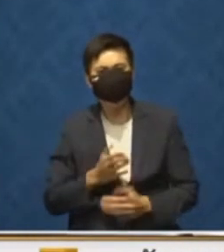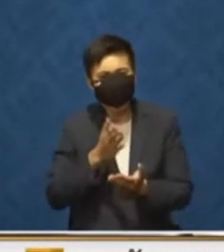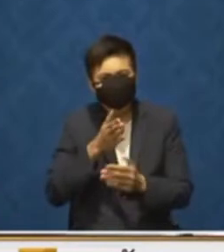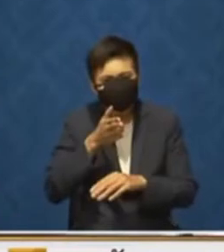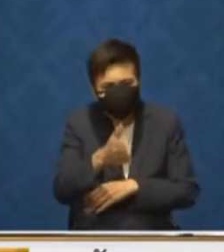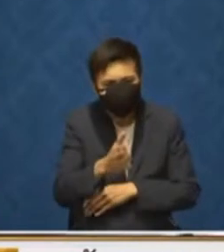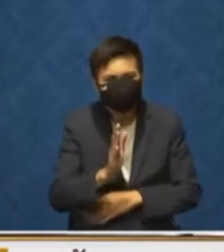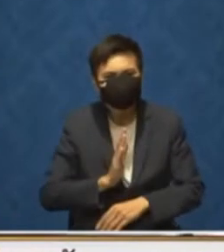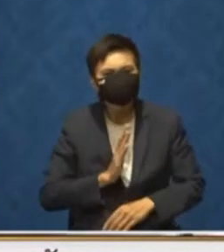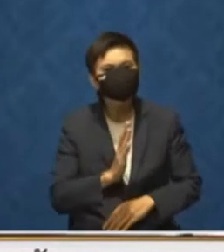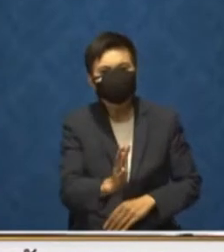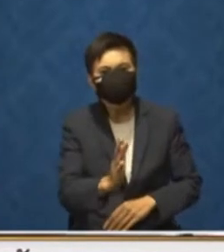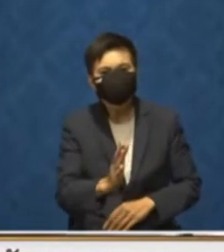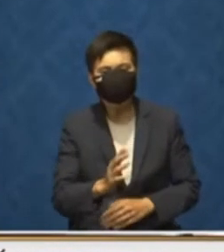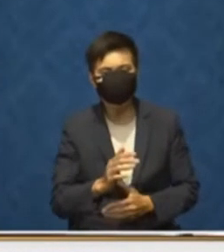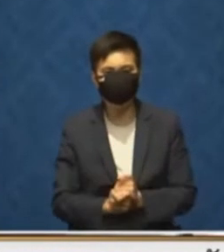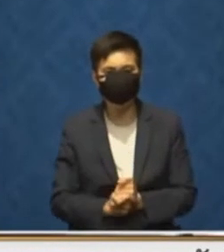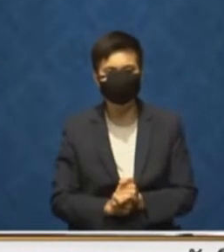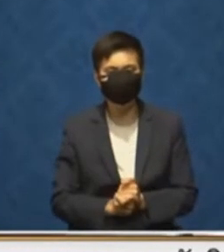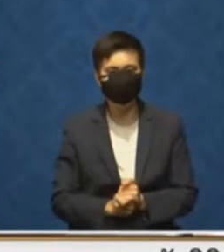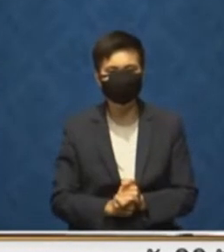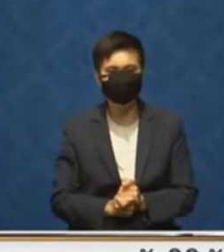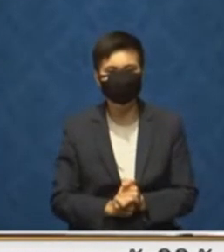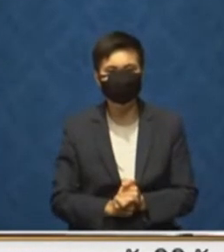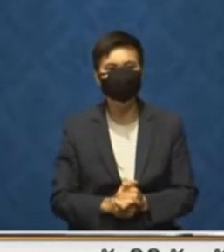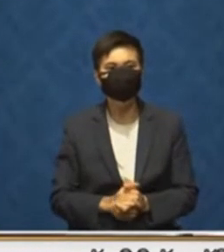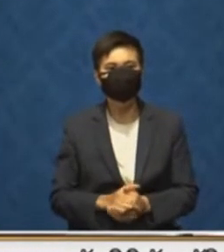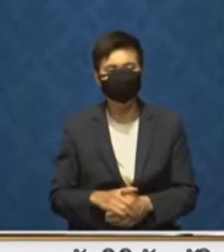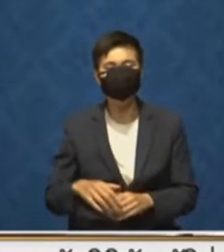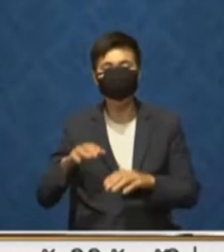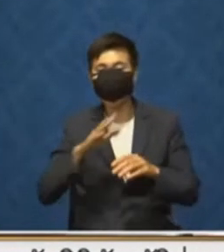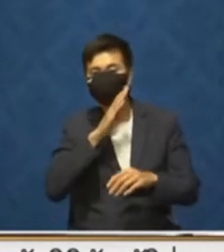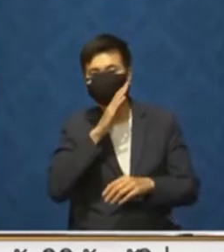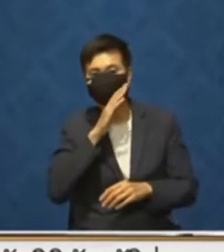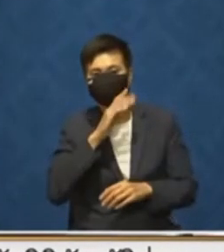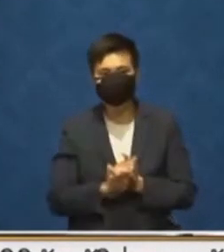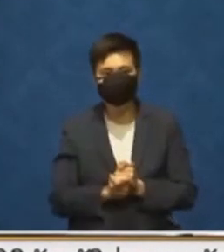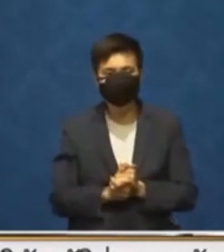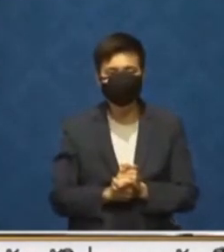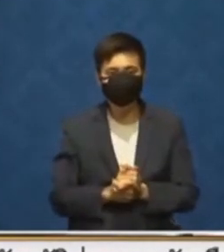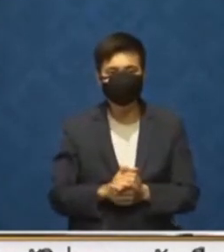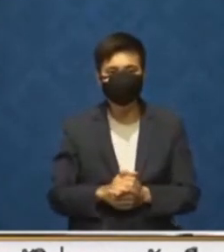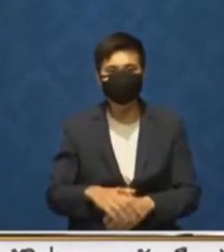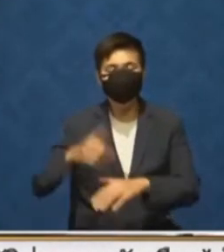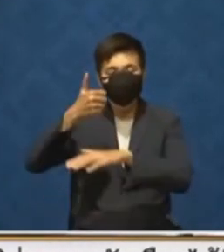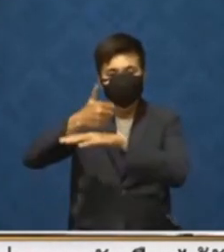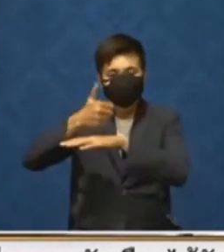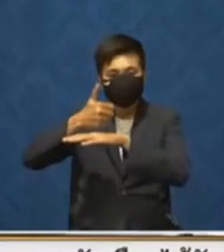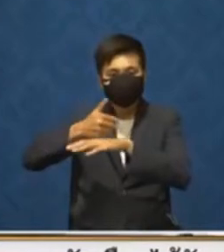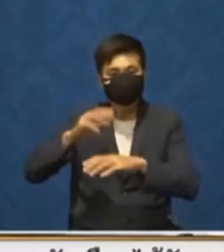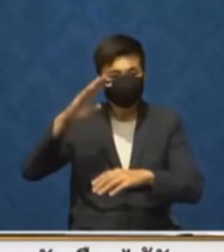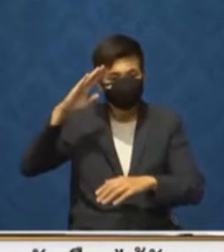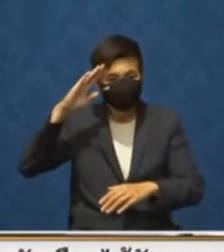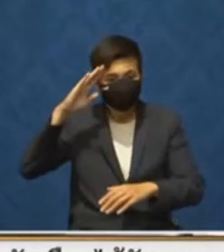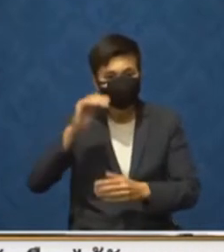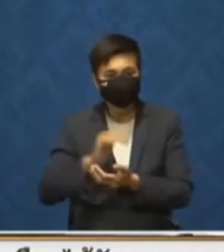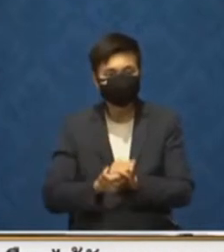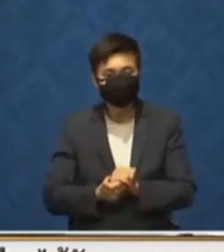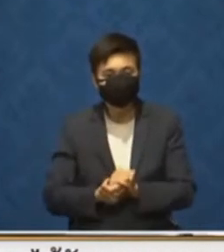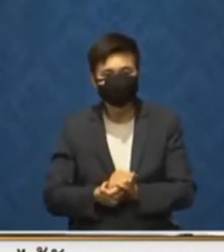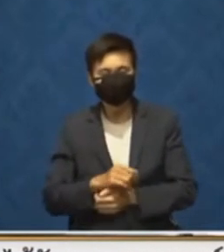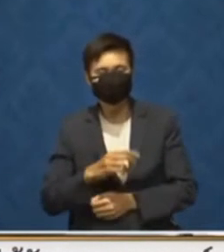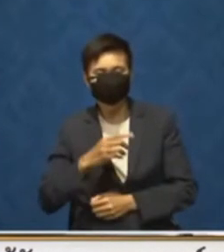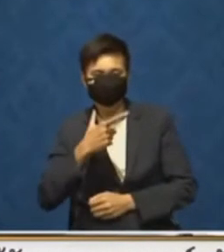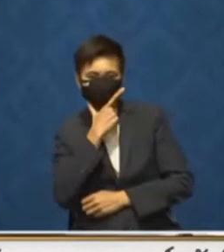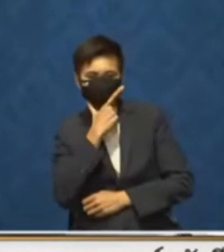ถ้าผู้กำกับนั่งอยู่เฉยๆแล้วให้รองผู้กำกับสารวัตรจากได้ดาบไปไถชาวบ้านเขาแล้วบอกหล่อใครก็ทำได้